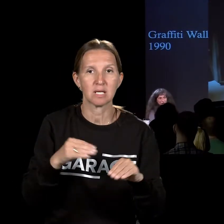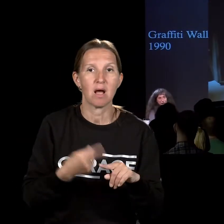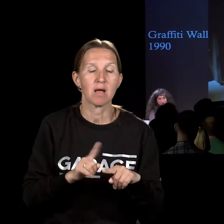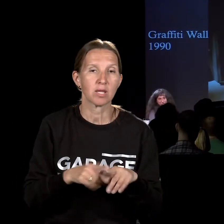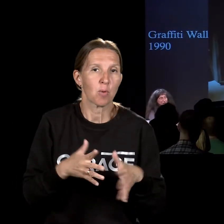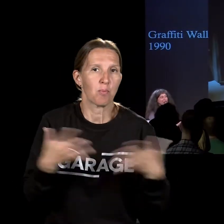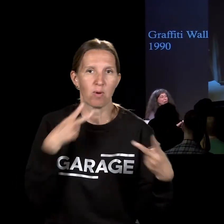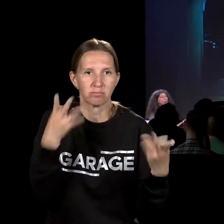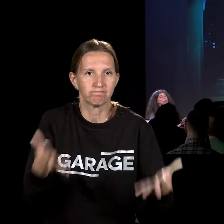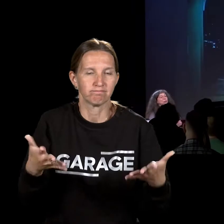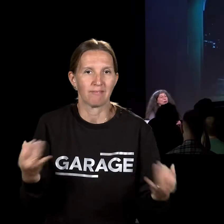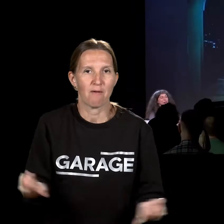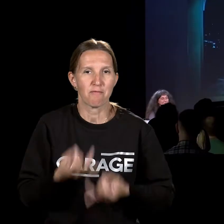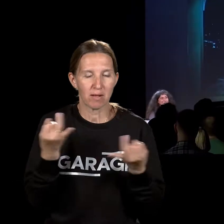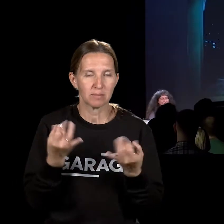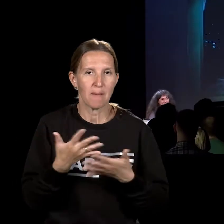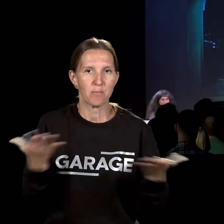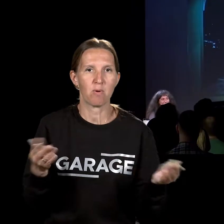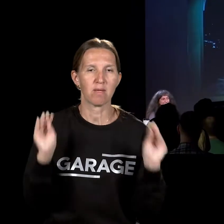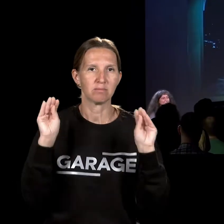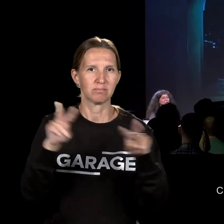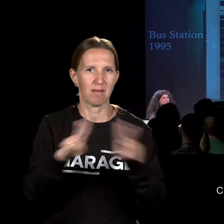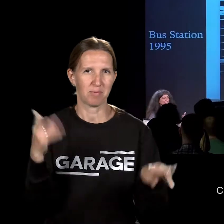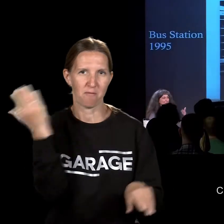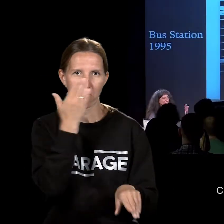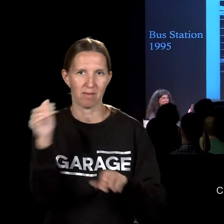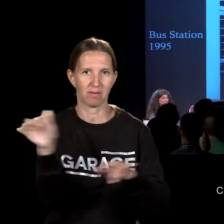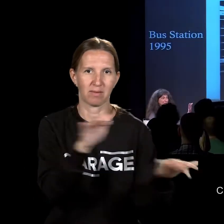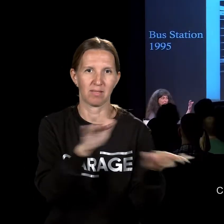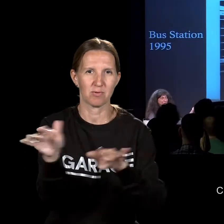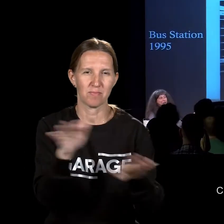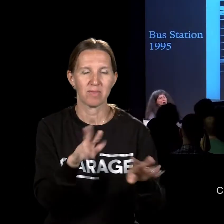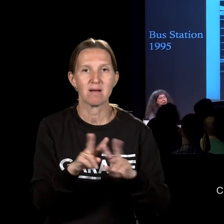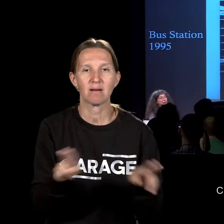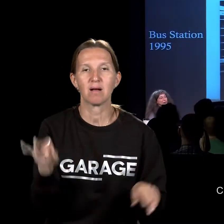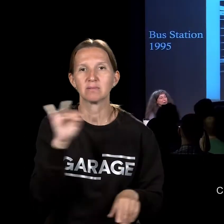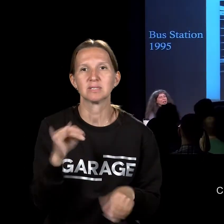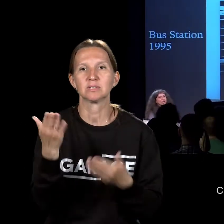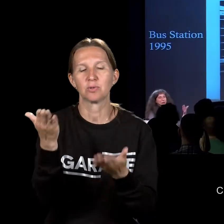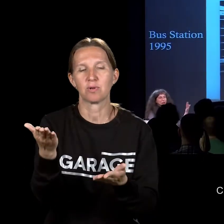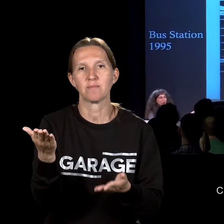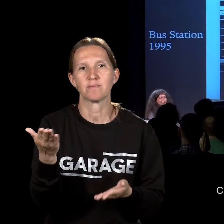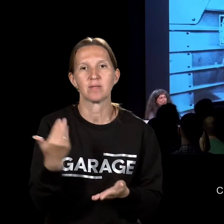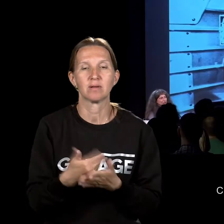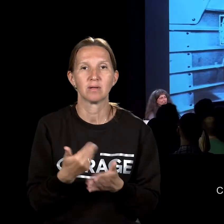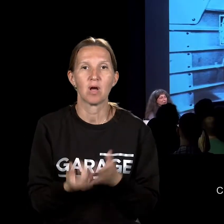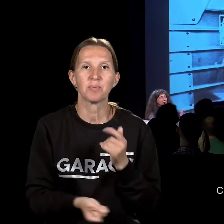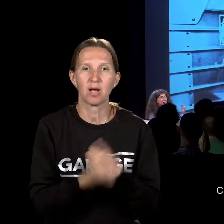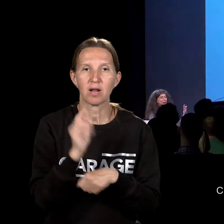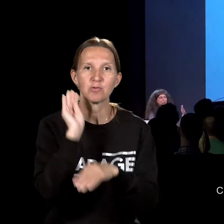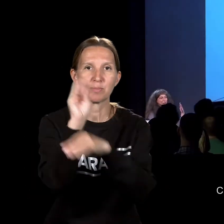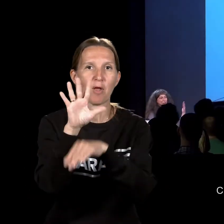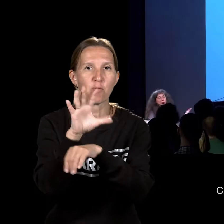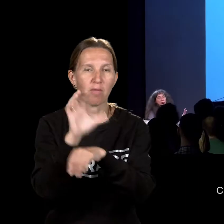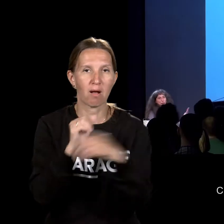более и более эффектными, всё более и более кинематографическими, как в этой истории. Там появляются фотографии,